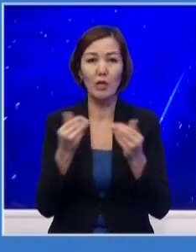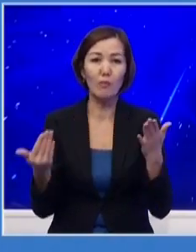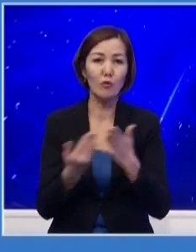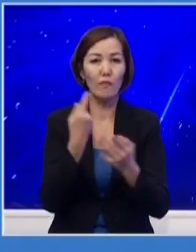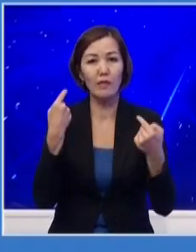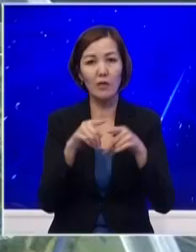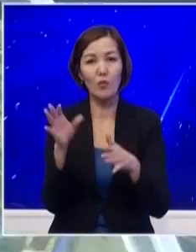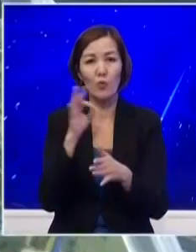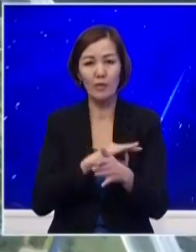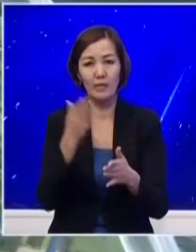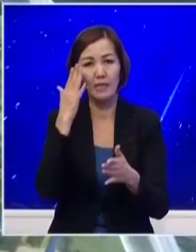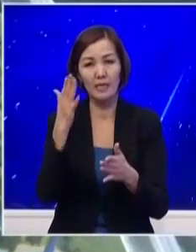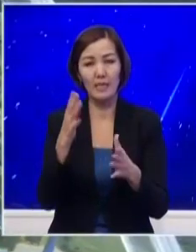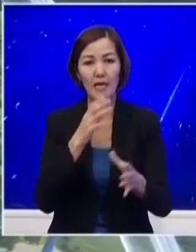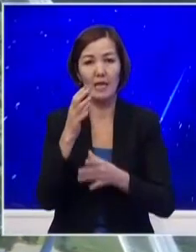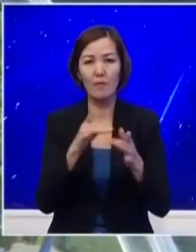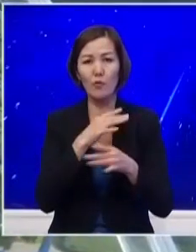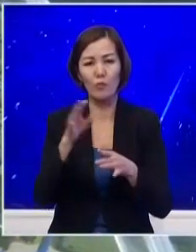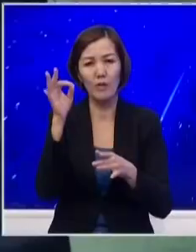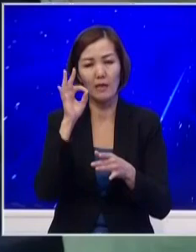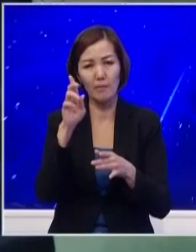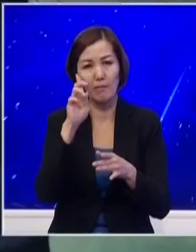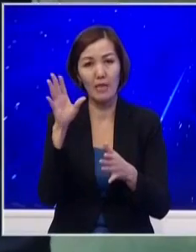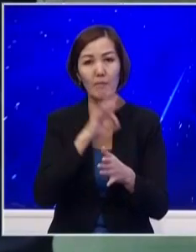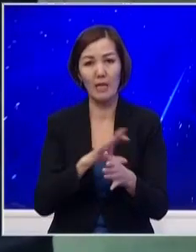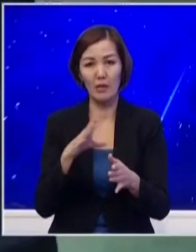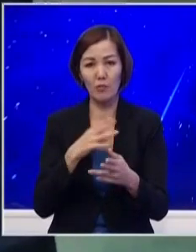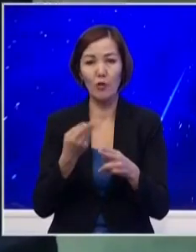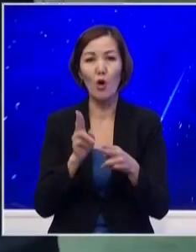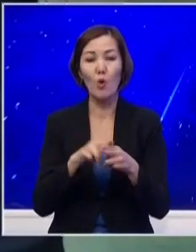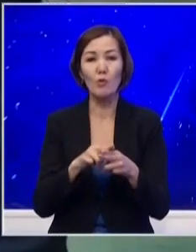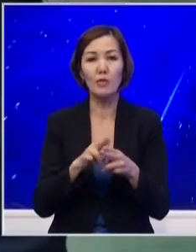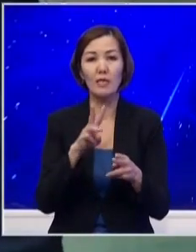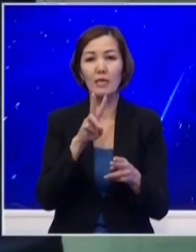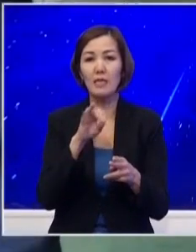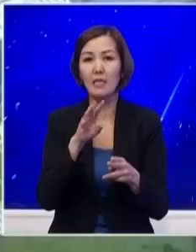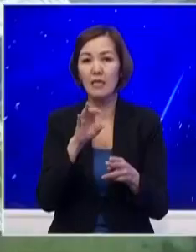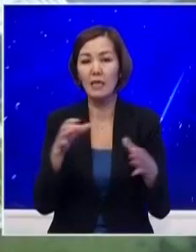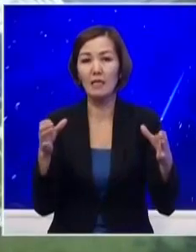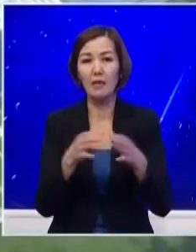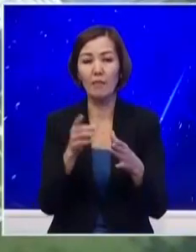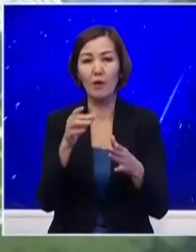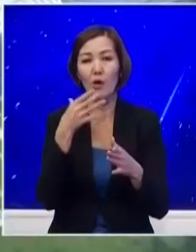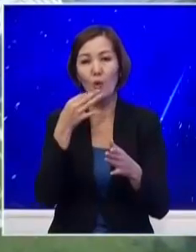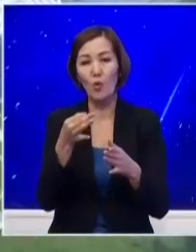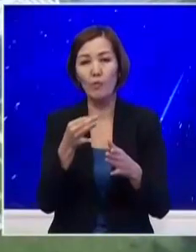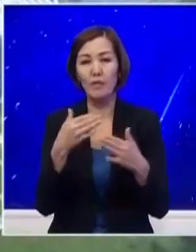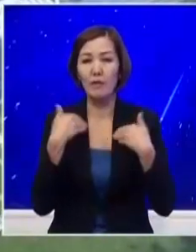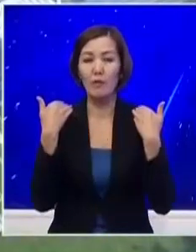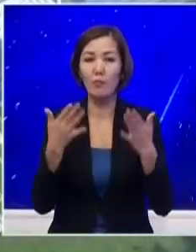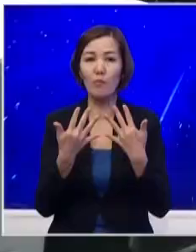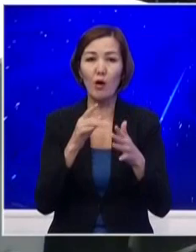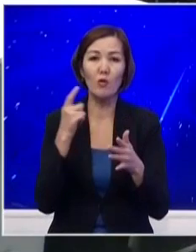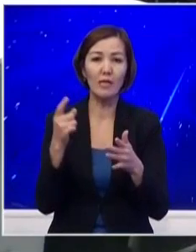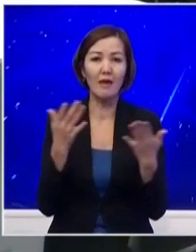мен қолданыстағы әдіс-тәсілдерін әлемнің көптеген елі пайдаланып отыр. Осы тұста нидерландықтар өздерінің іс тәжірибесімен бөлісіп,